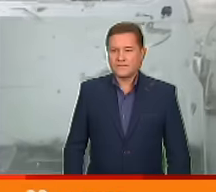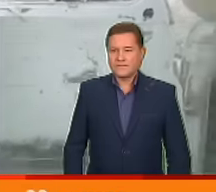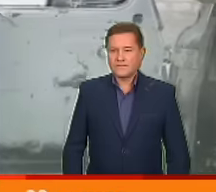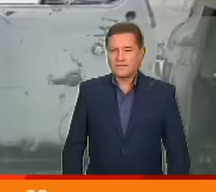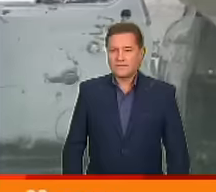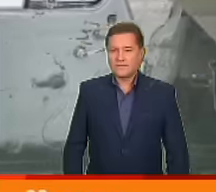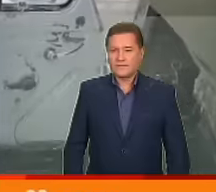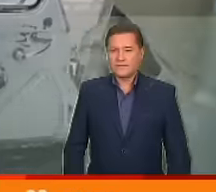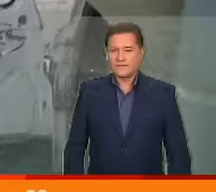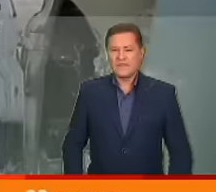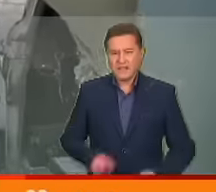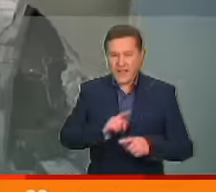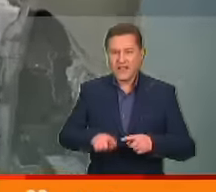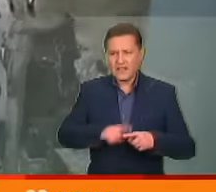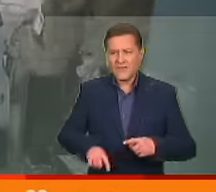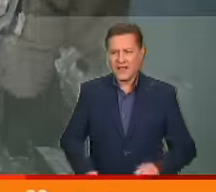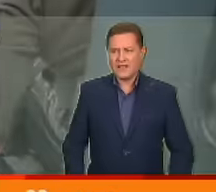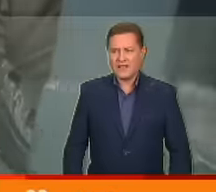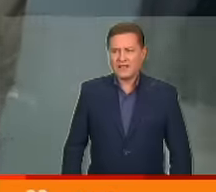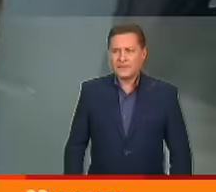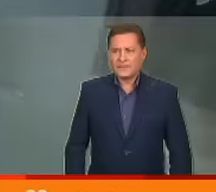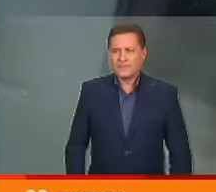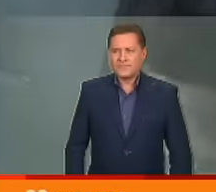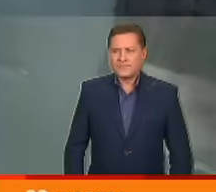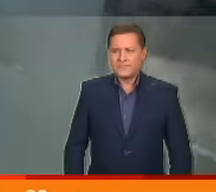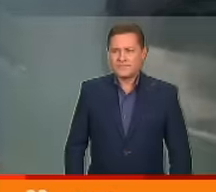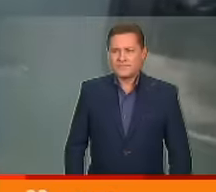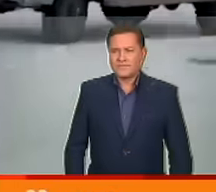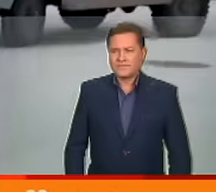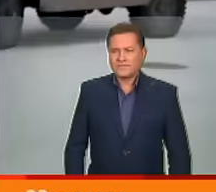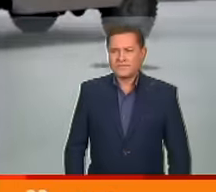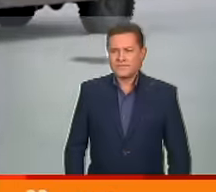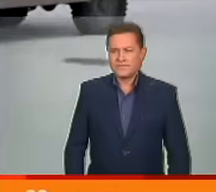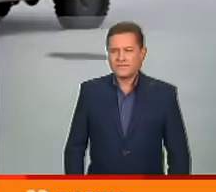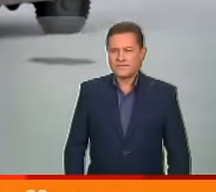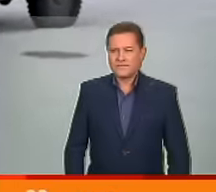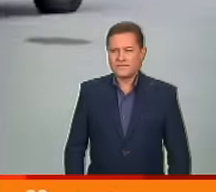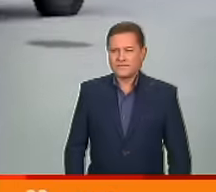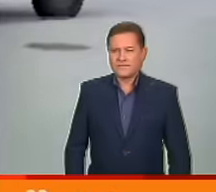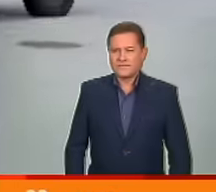Давай! Давай! Давай! Давай! Давай! Давай! Давай! Давай! Давай! Давай! Давай! Давай! Давай!